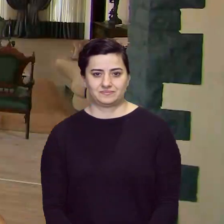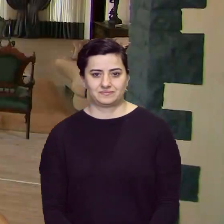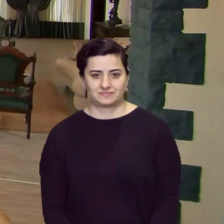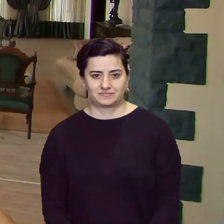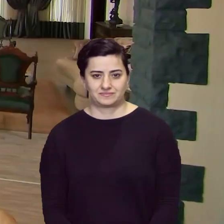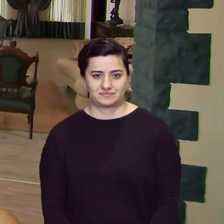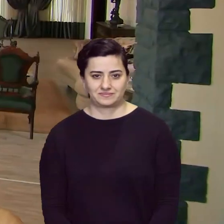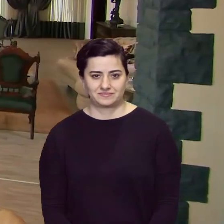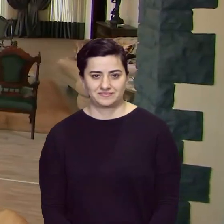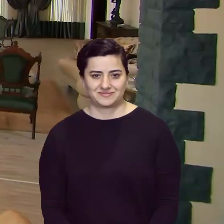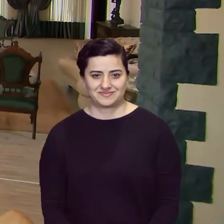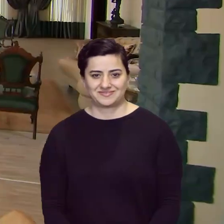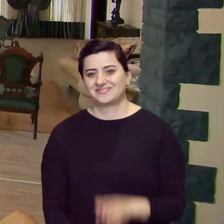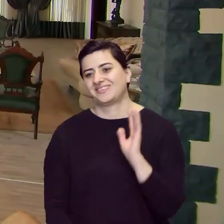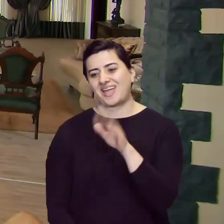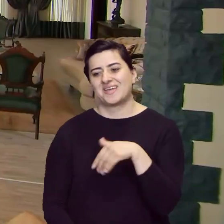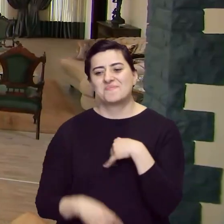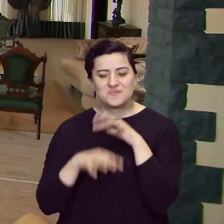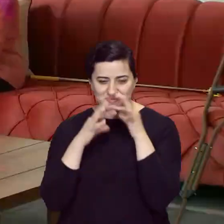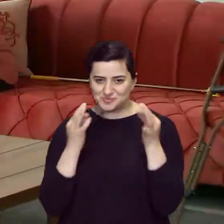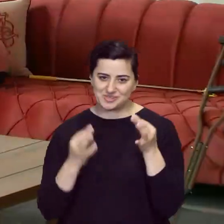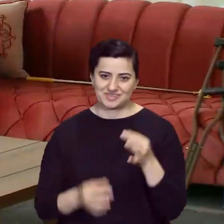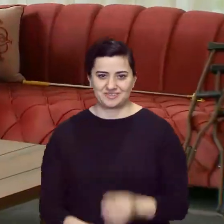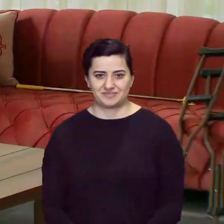Ömer geldi salona. Ay neyse bana müsaade.